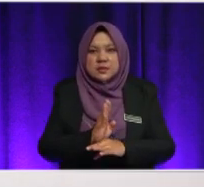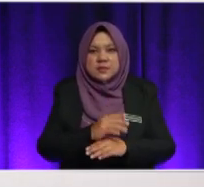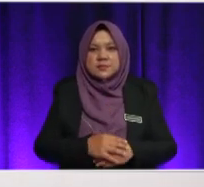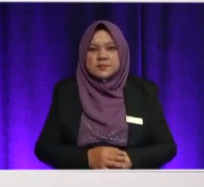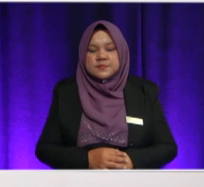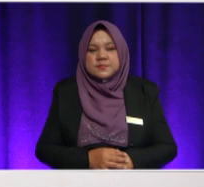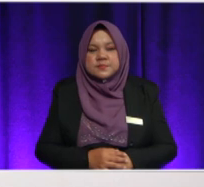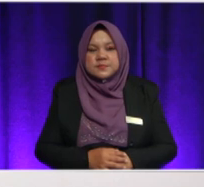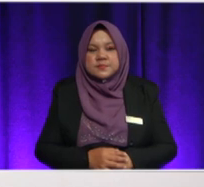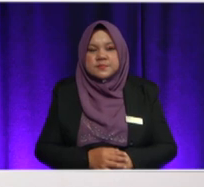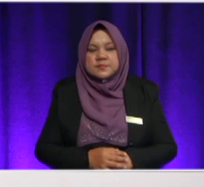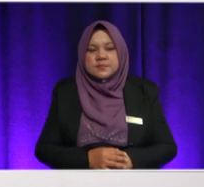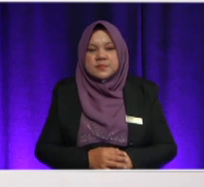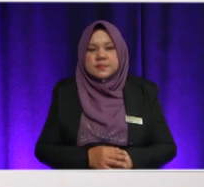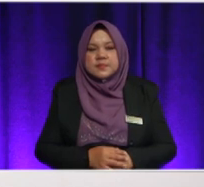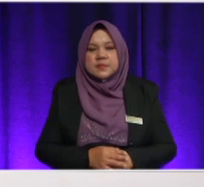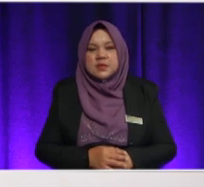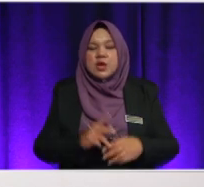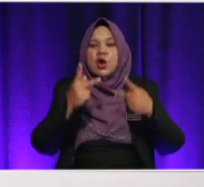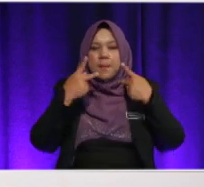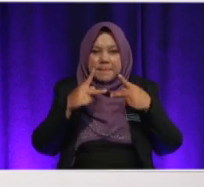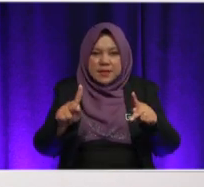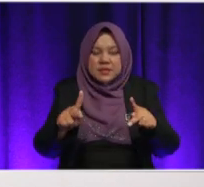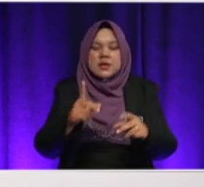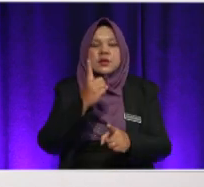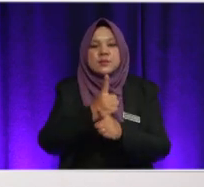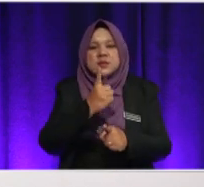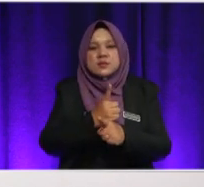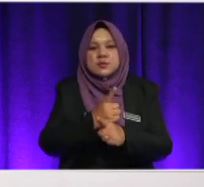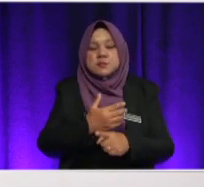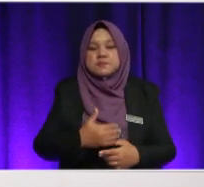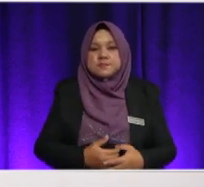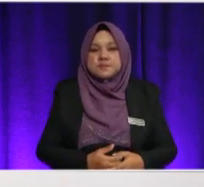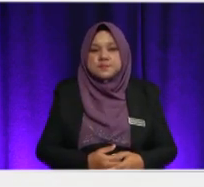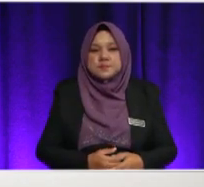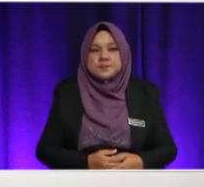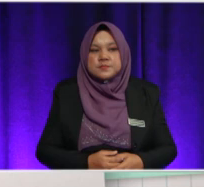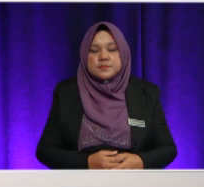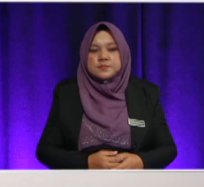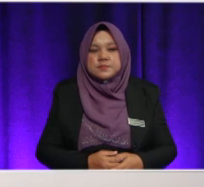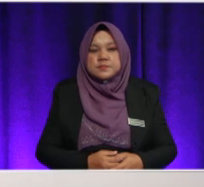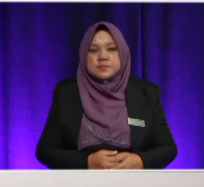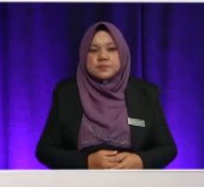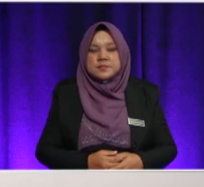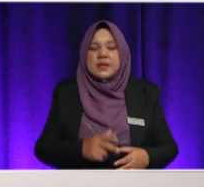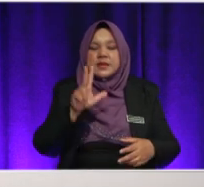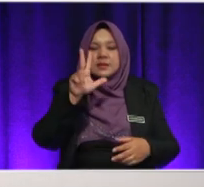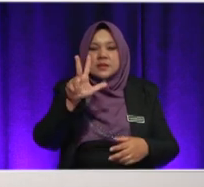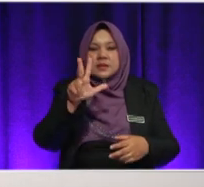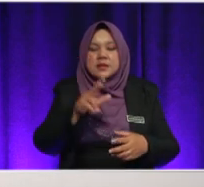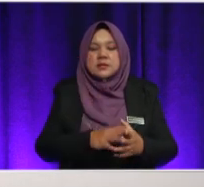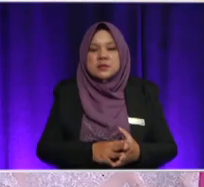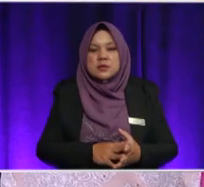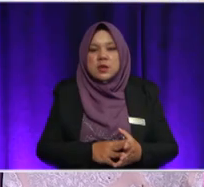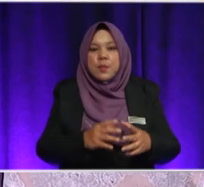kalau budaya ilahke komplementary bagus betul komple yang ketiga kaedah